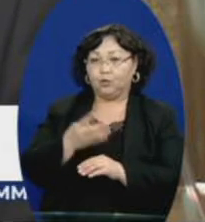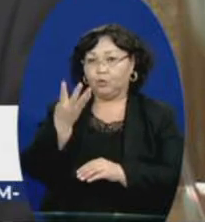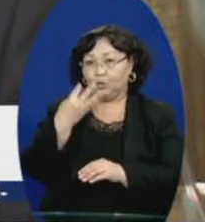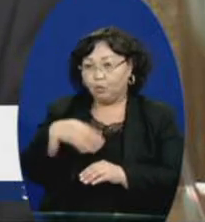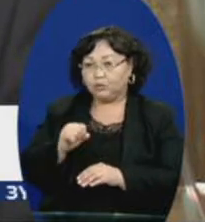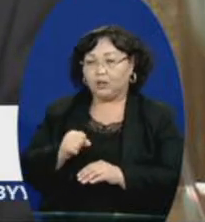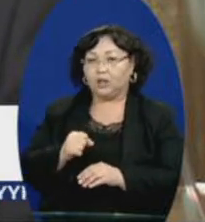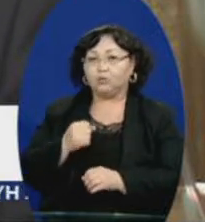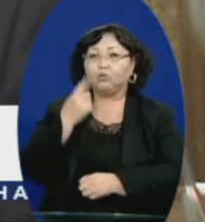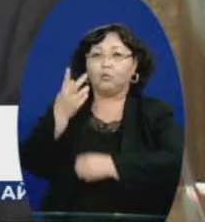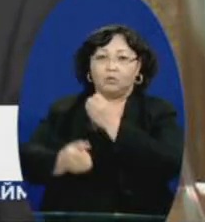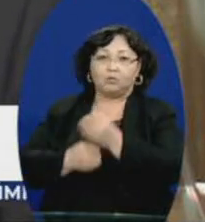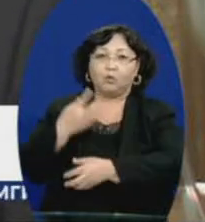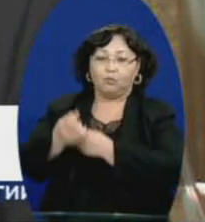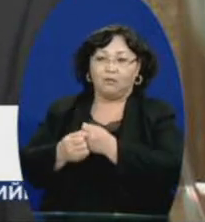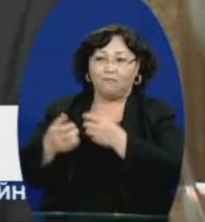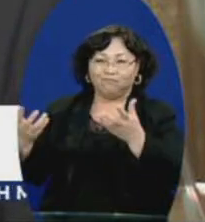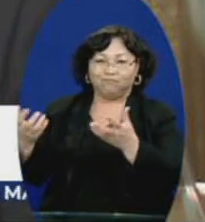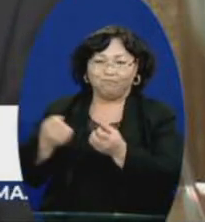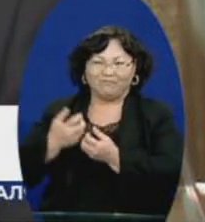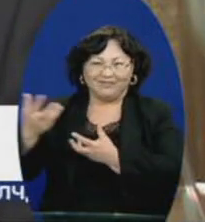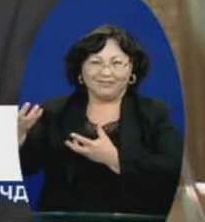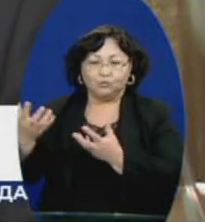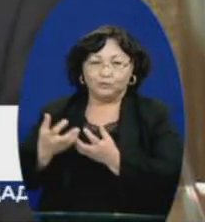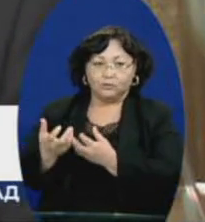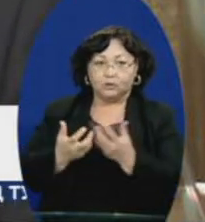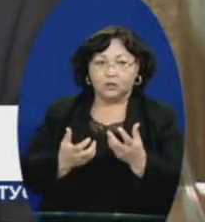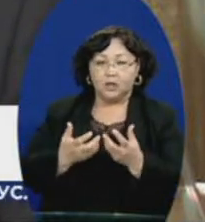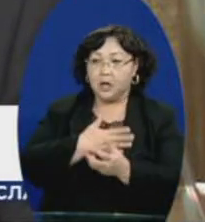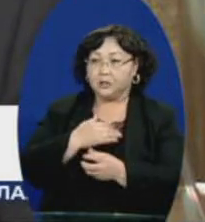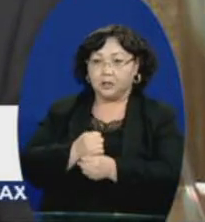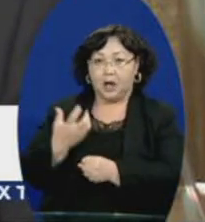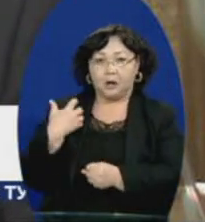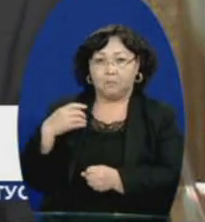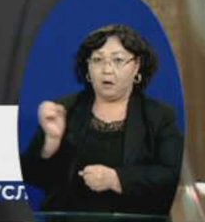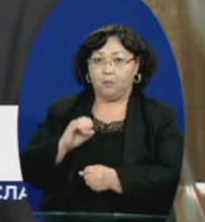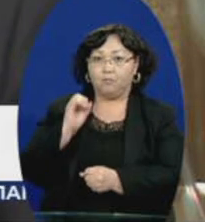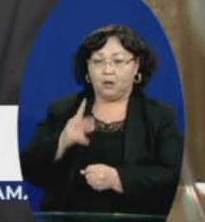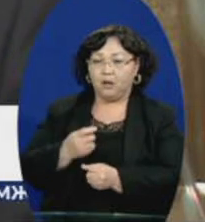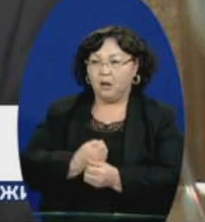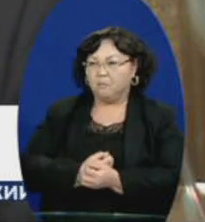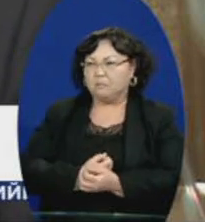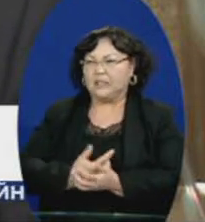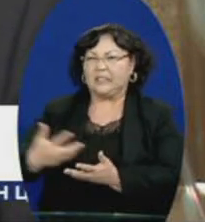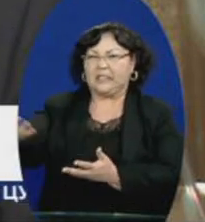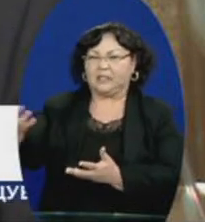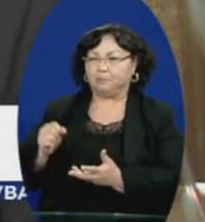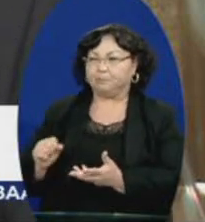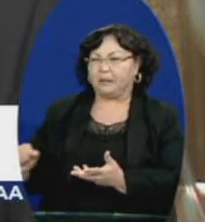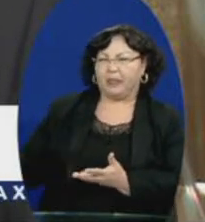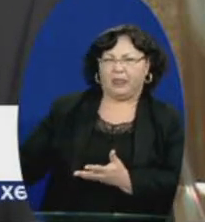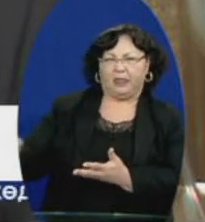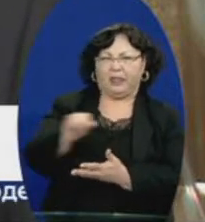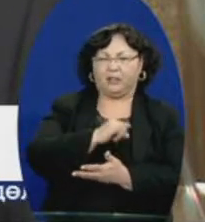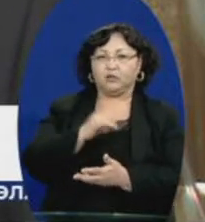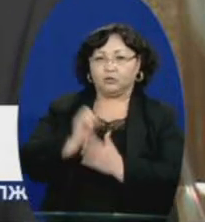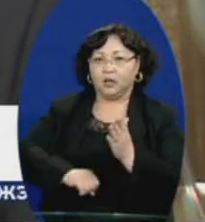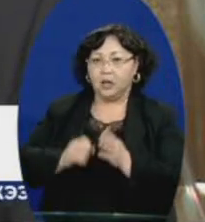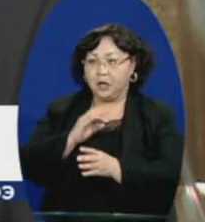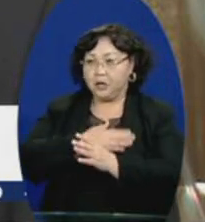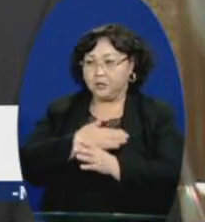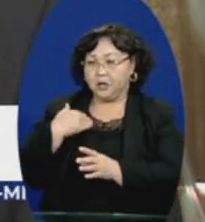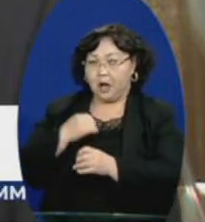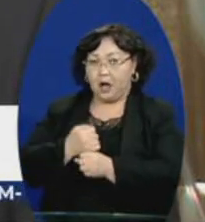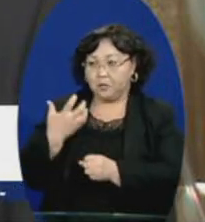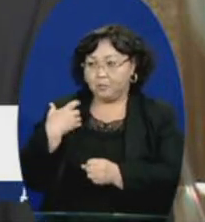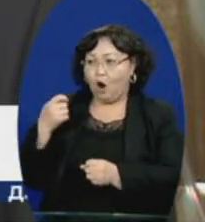гарчихсан. Эцэнгүү байсан бол энэ түмэрүү бол маш их газар нутгийг амраад эцэнтэй байсан тул да тухайн үед